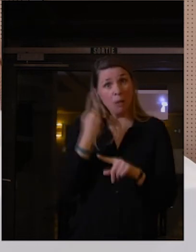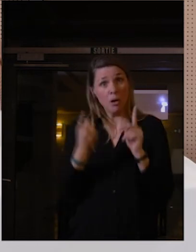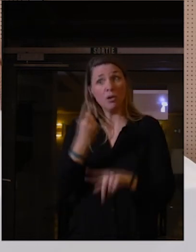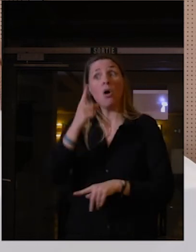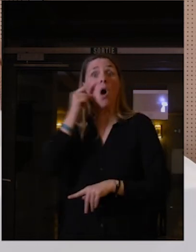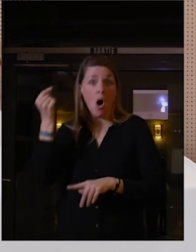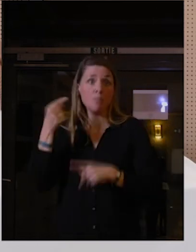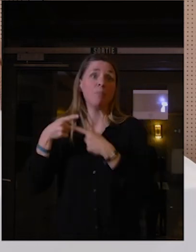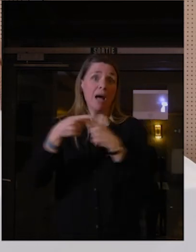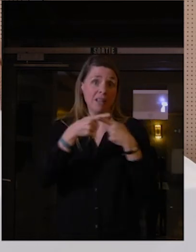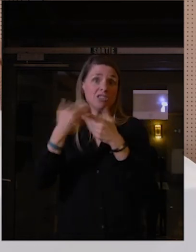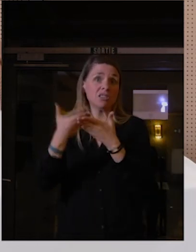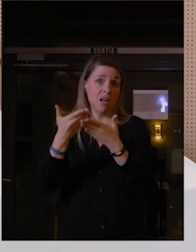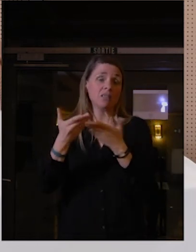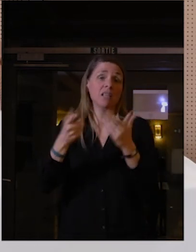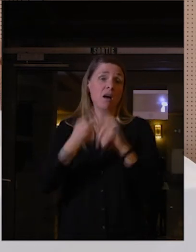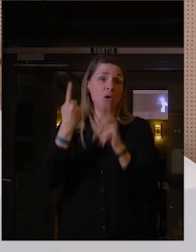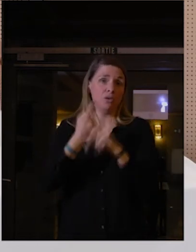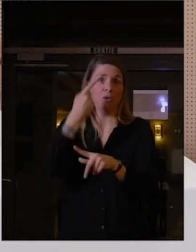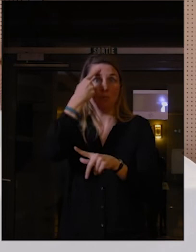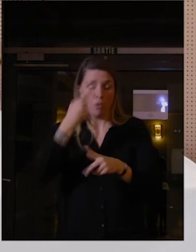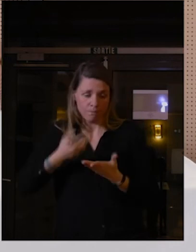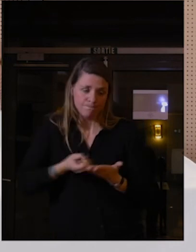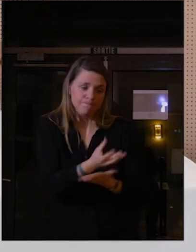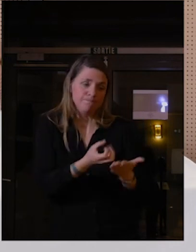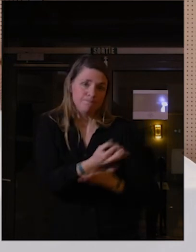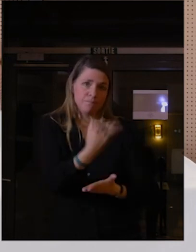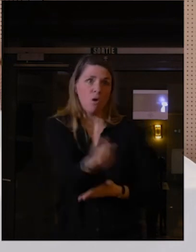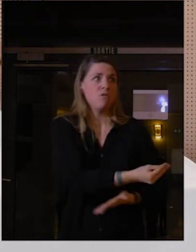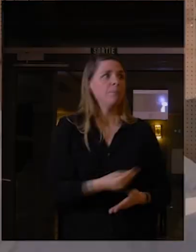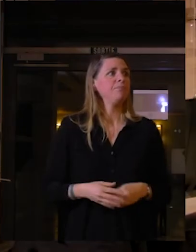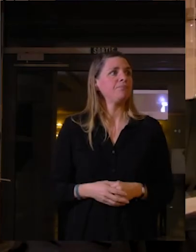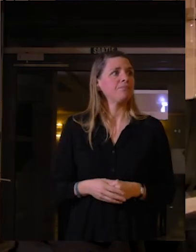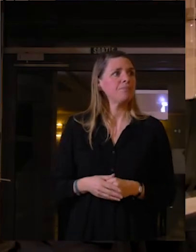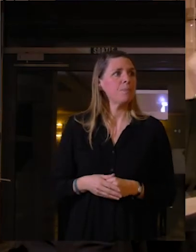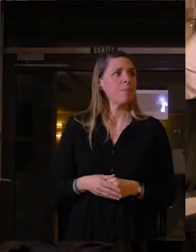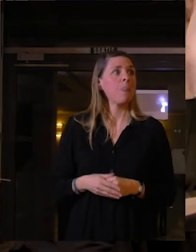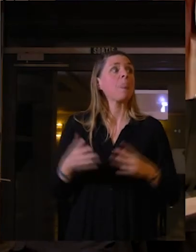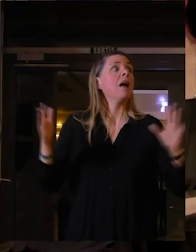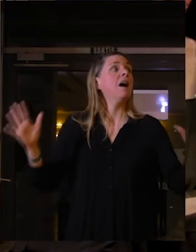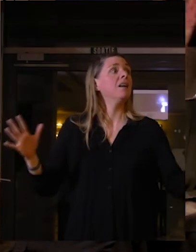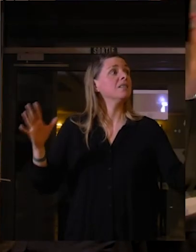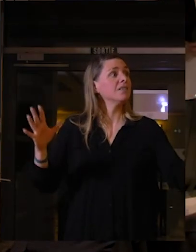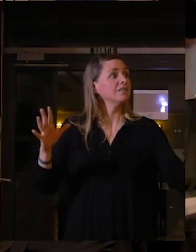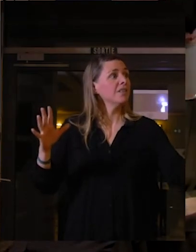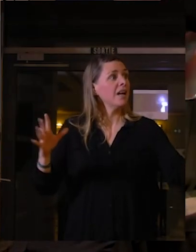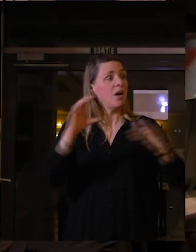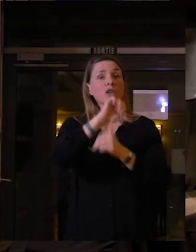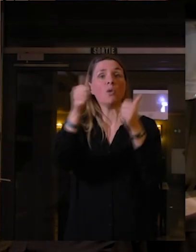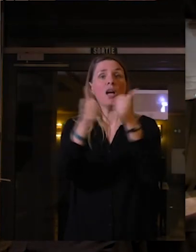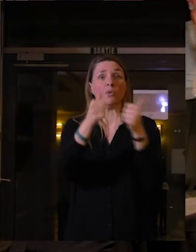hommes partagent ça aussi, et voilà. En deux mots, je suis Pascale Bousquet-Pi, je suis adjointe au